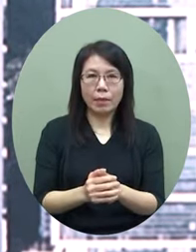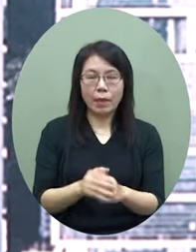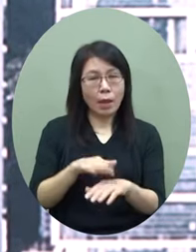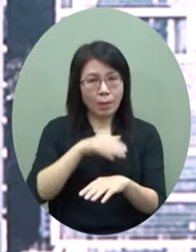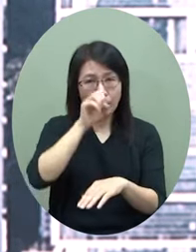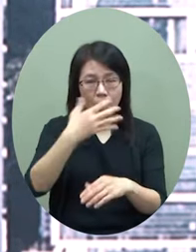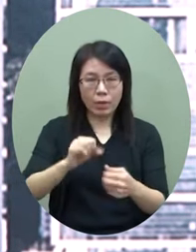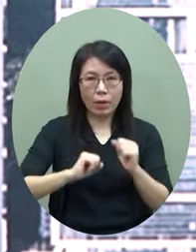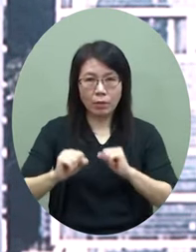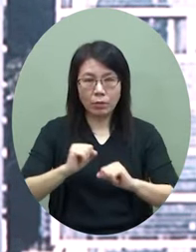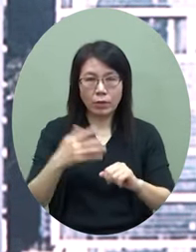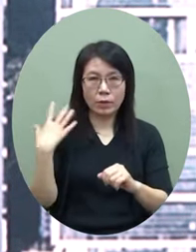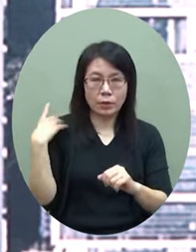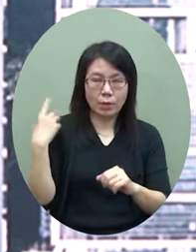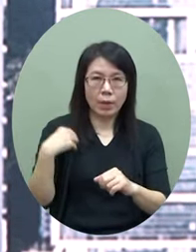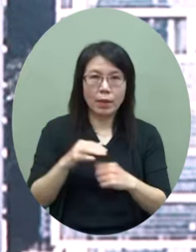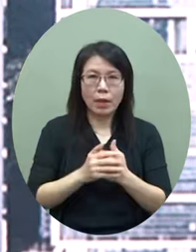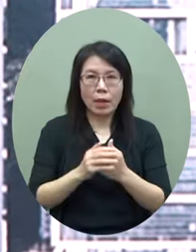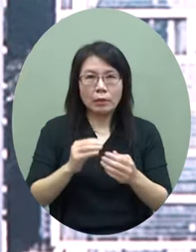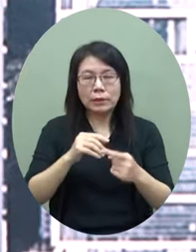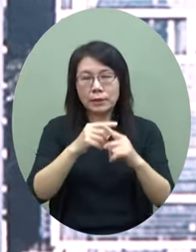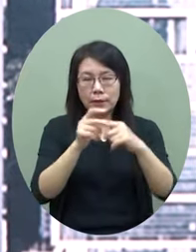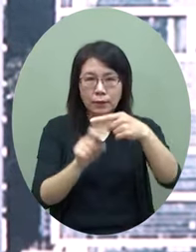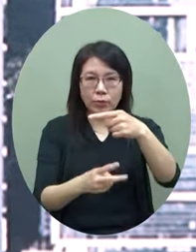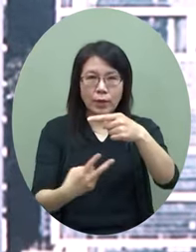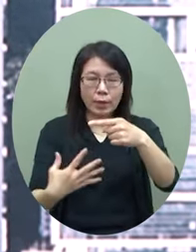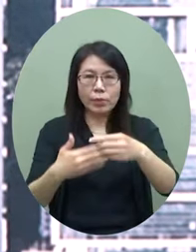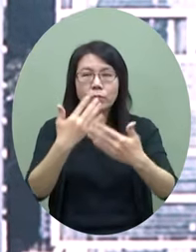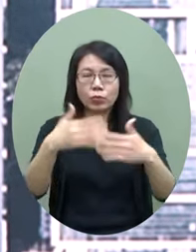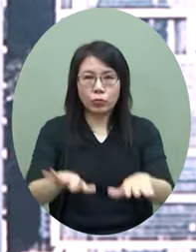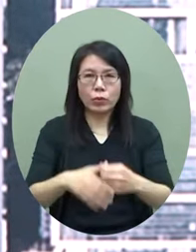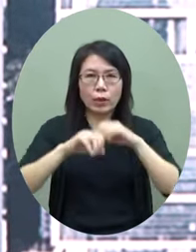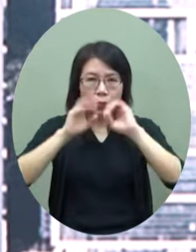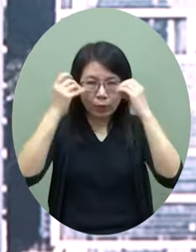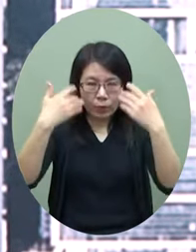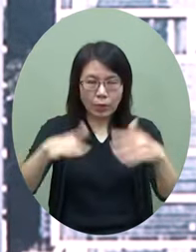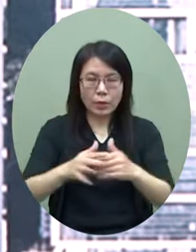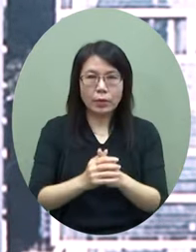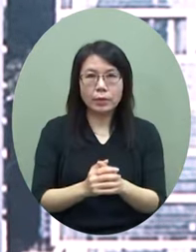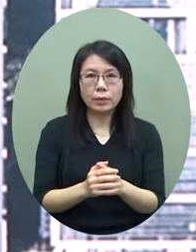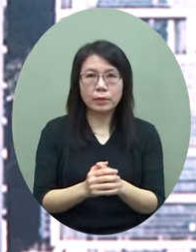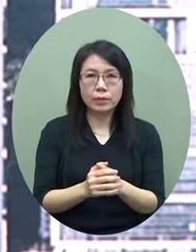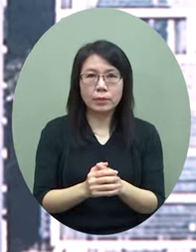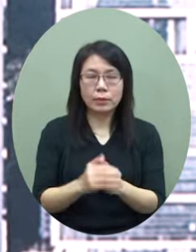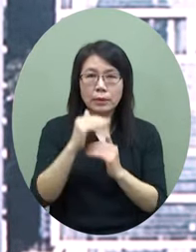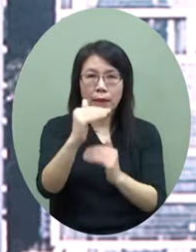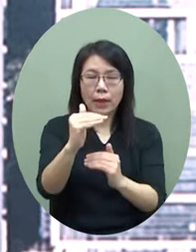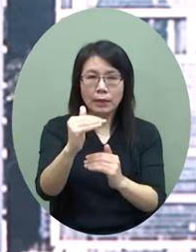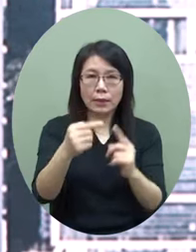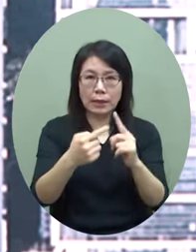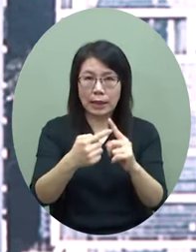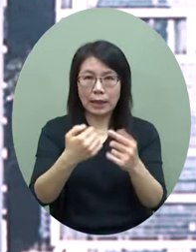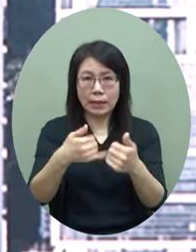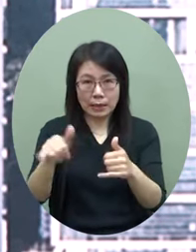在昨天的凌晨零時結束是屬於宣告之下的行動也就是說限制居民離